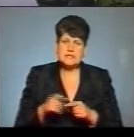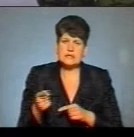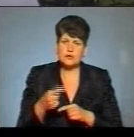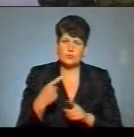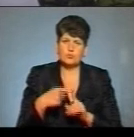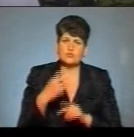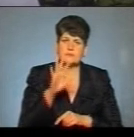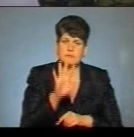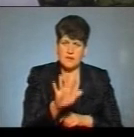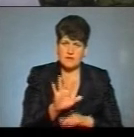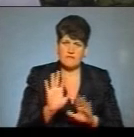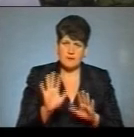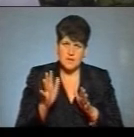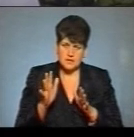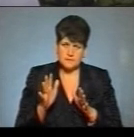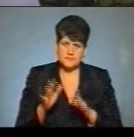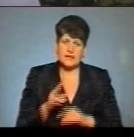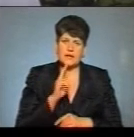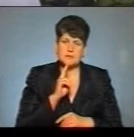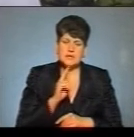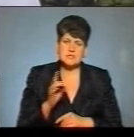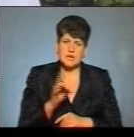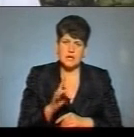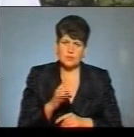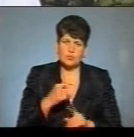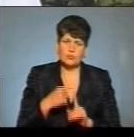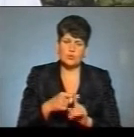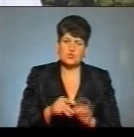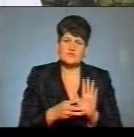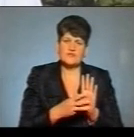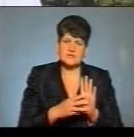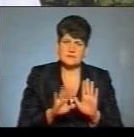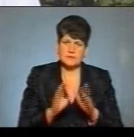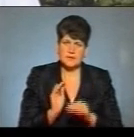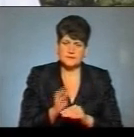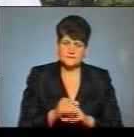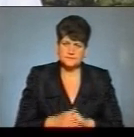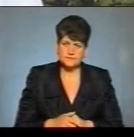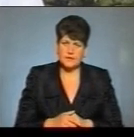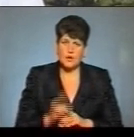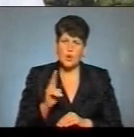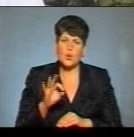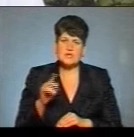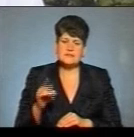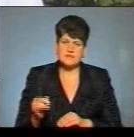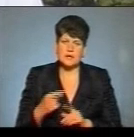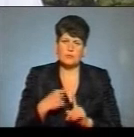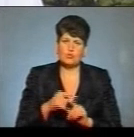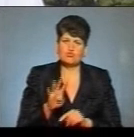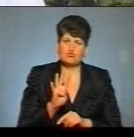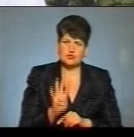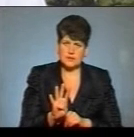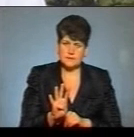плюс 5 випадків, Кременецький район – плюс 8 випадків, Козівський – плюс